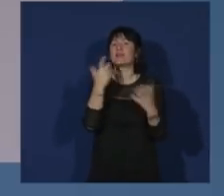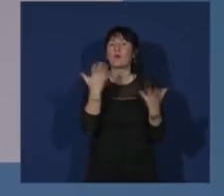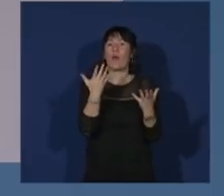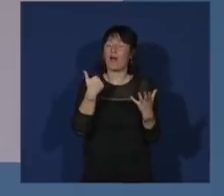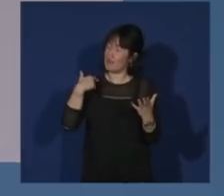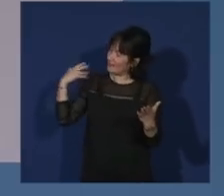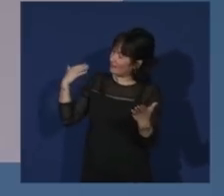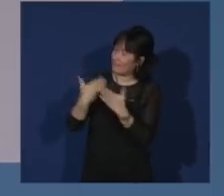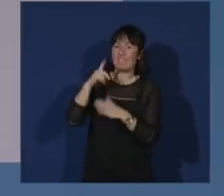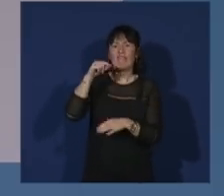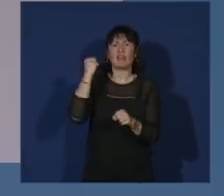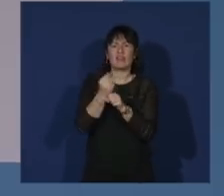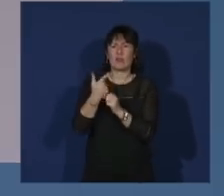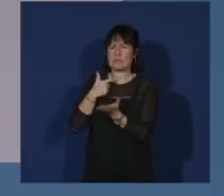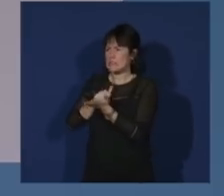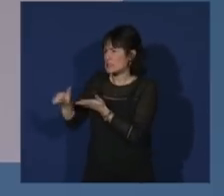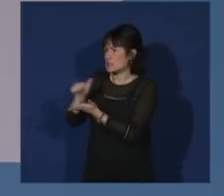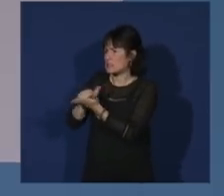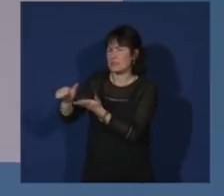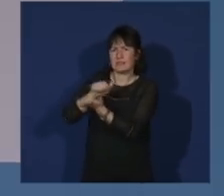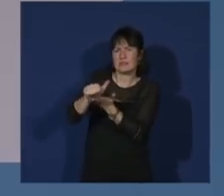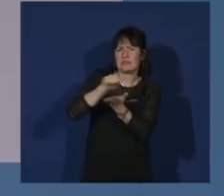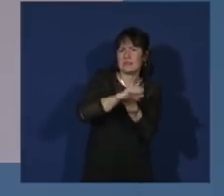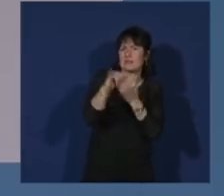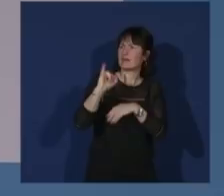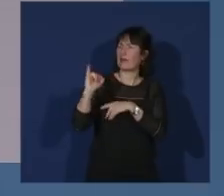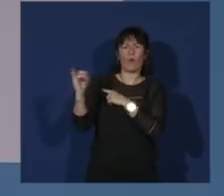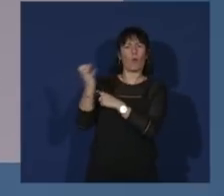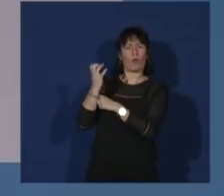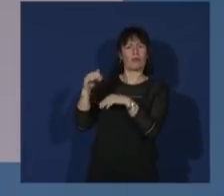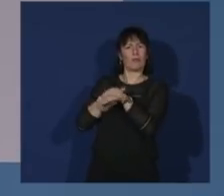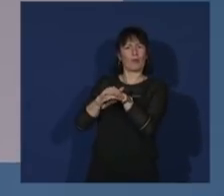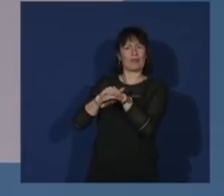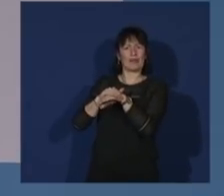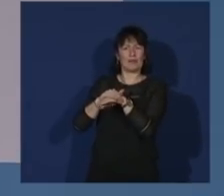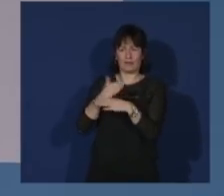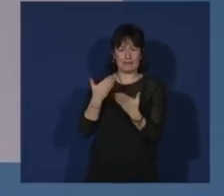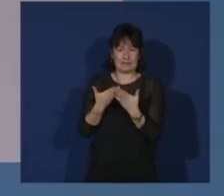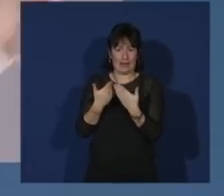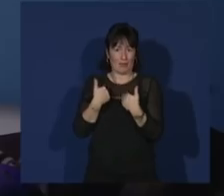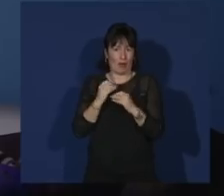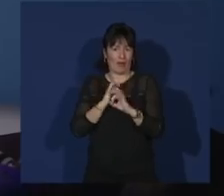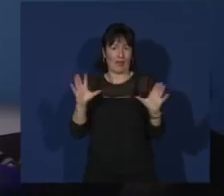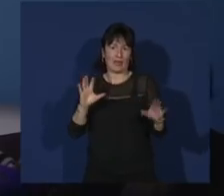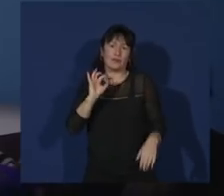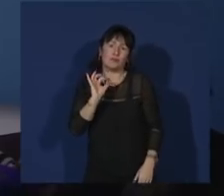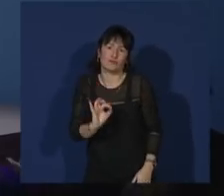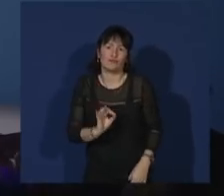éliminer sciemment, patiemment, tous mes adversaires politiques pour penser le coup d'après.